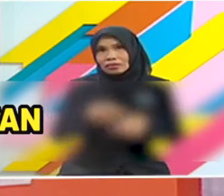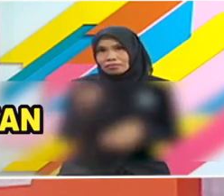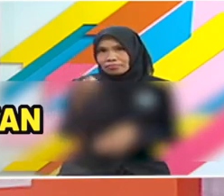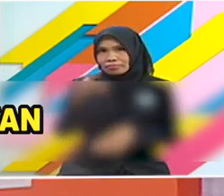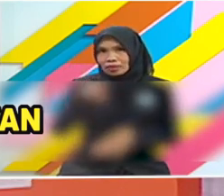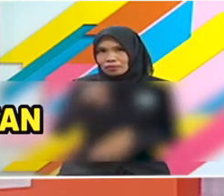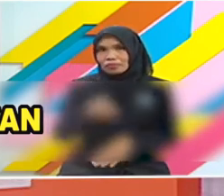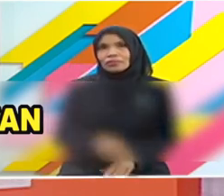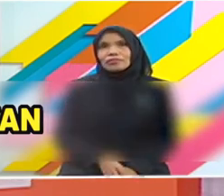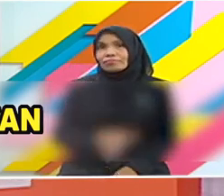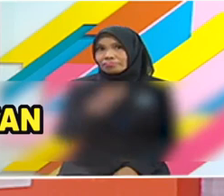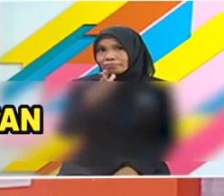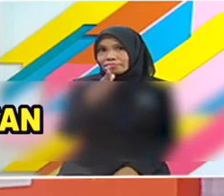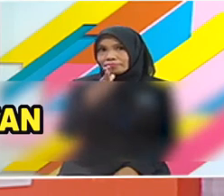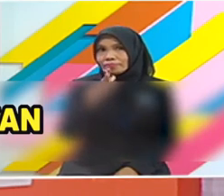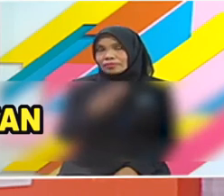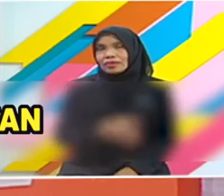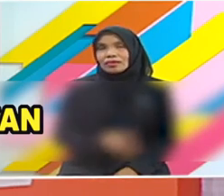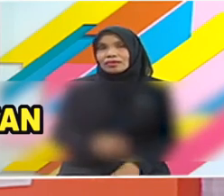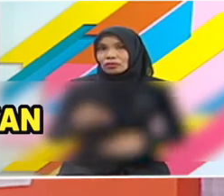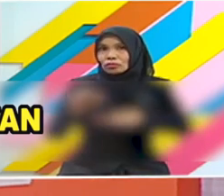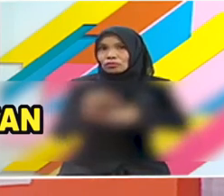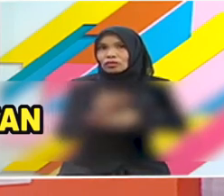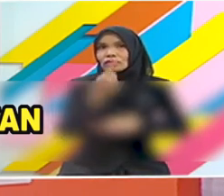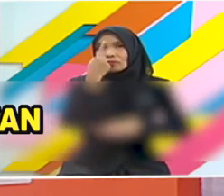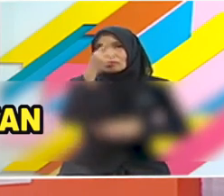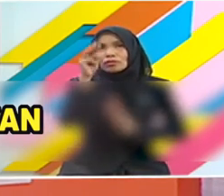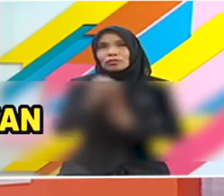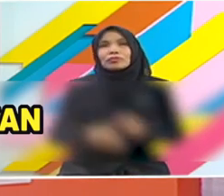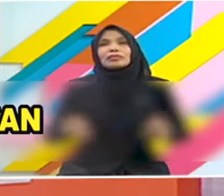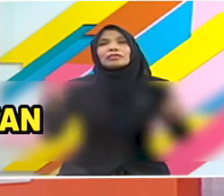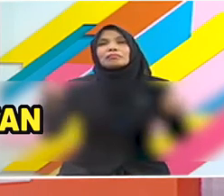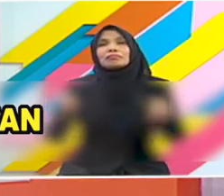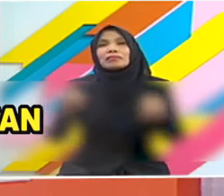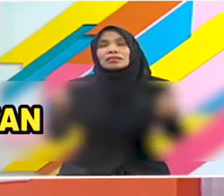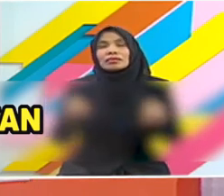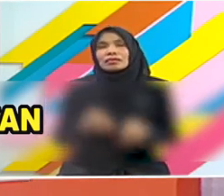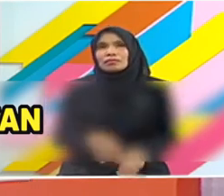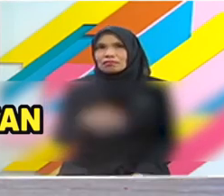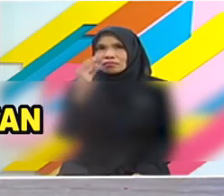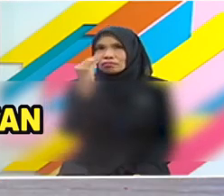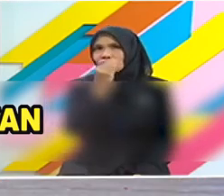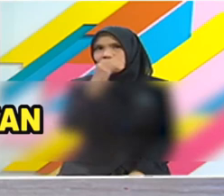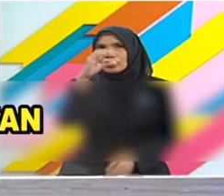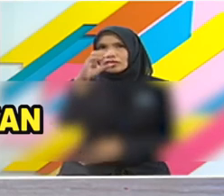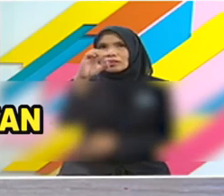memasak. Bau bunga cengkih. Bagus. Ya, betul. Bagus Kak Rina. Apa tak Kak Rina rajin masak? Kalau orang